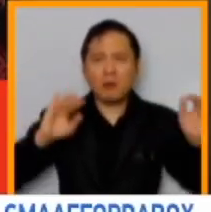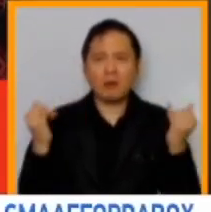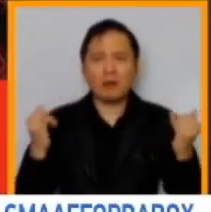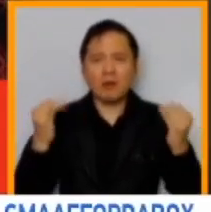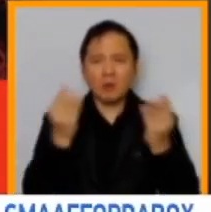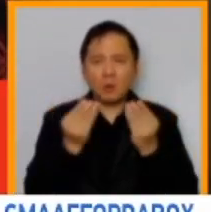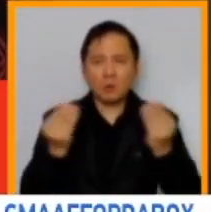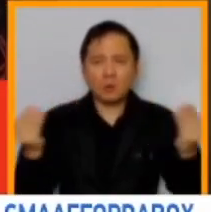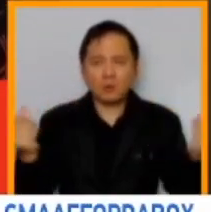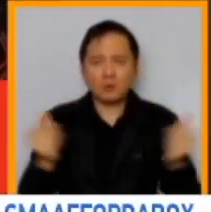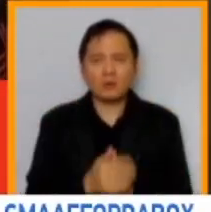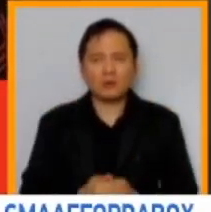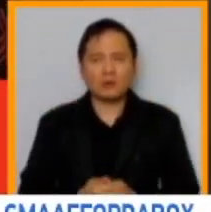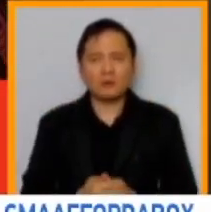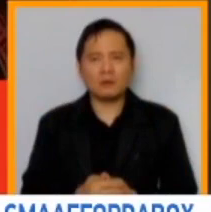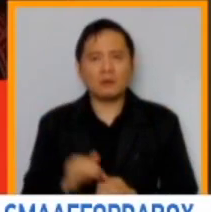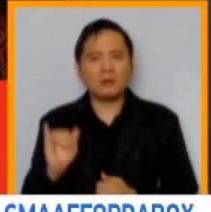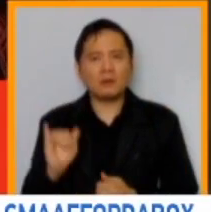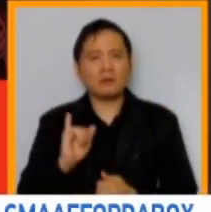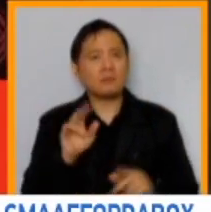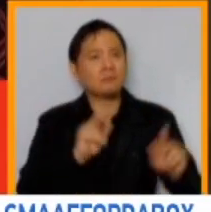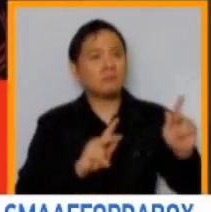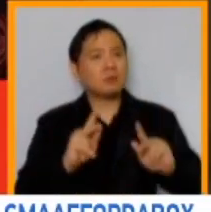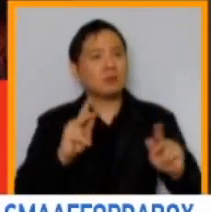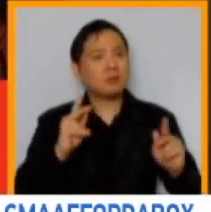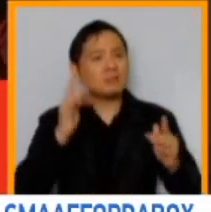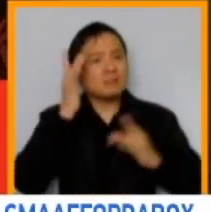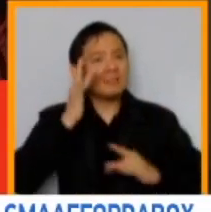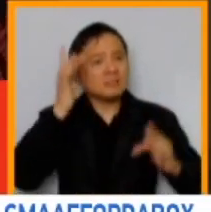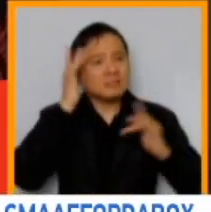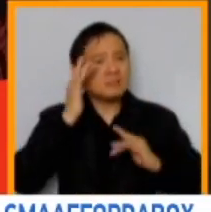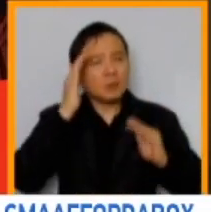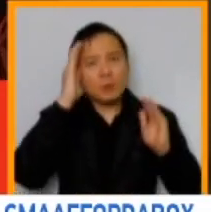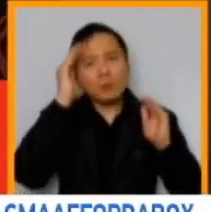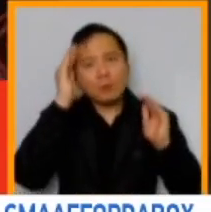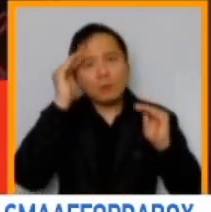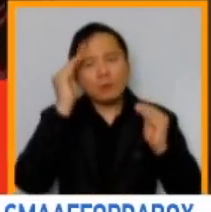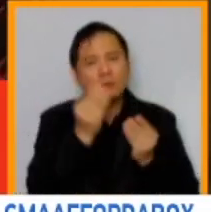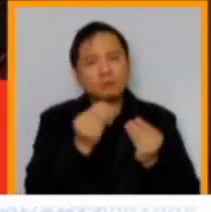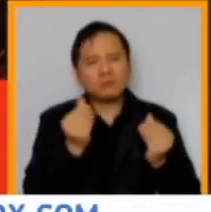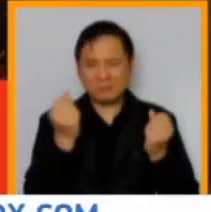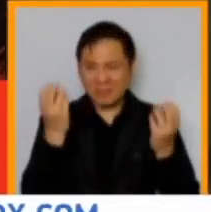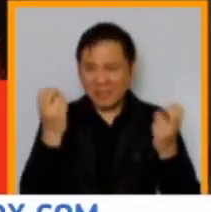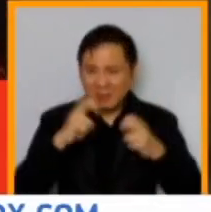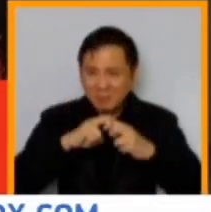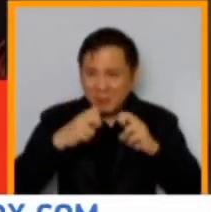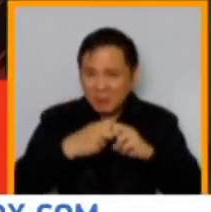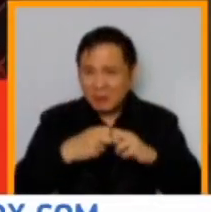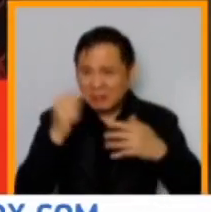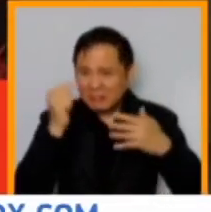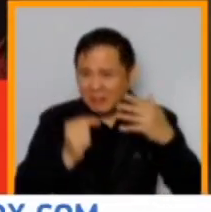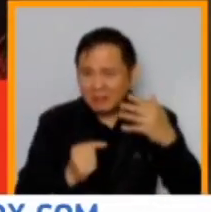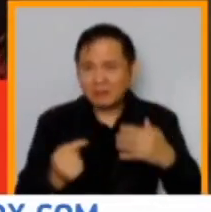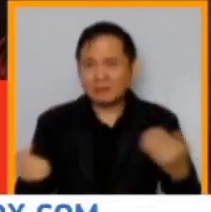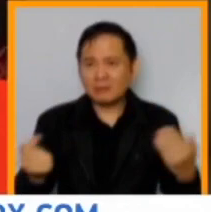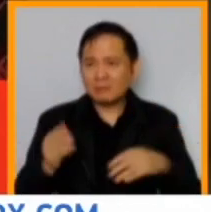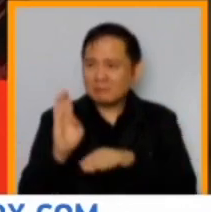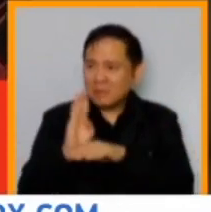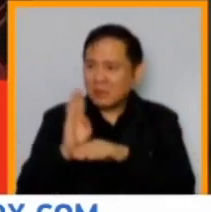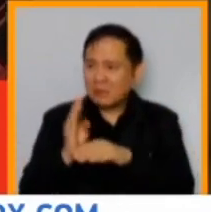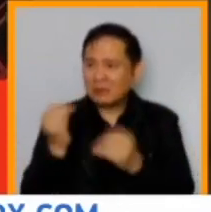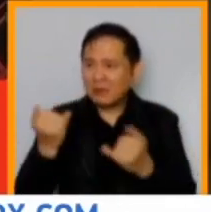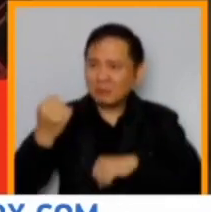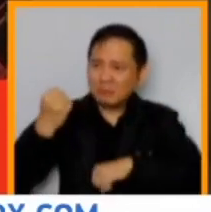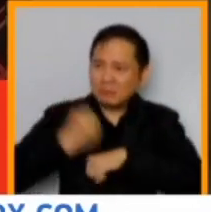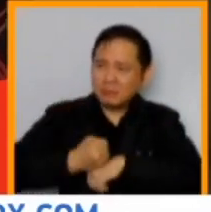yung mga sakit. Yung crisis nga ngayon, daming problema. Tapos yung negosyo, humihina. Yun lang. Pagdasal ko nga sana, bumalik